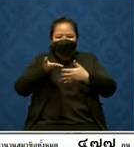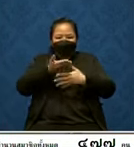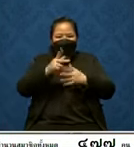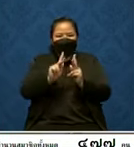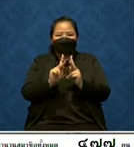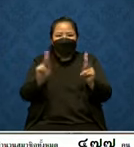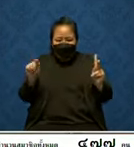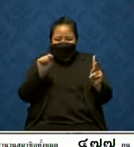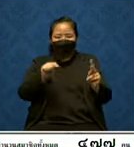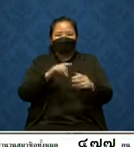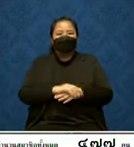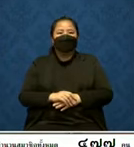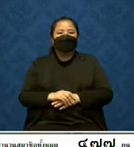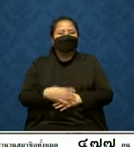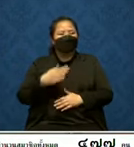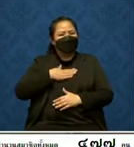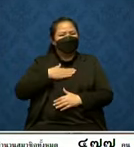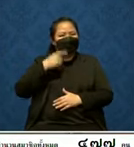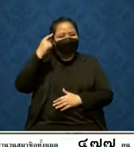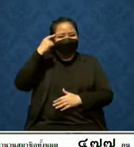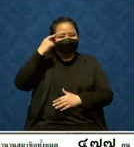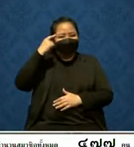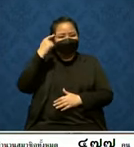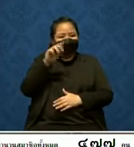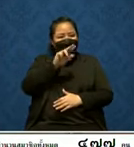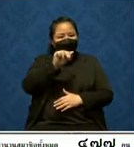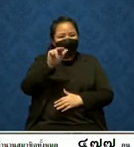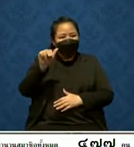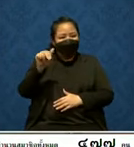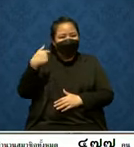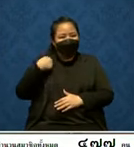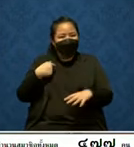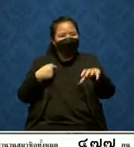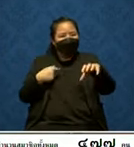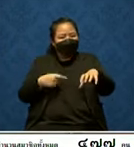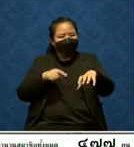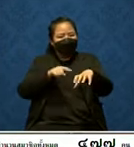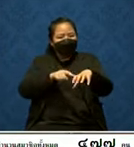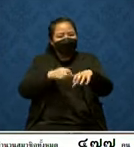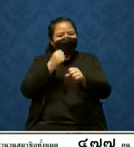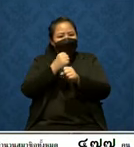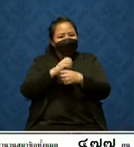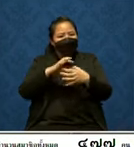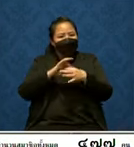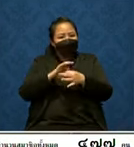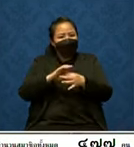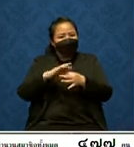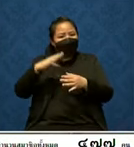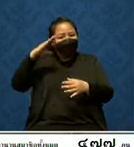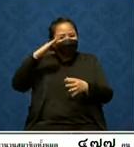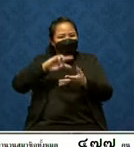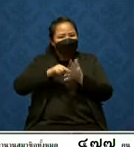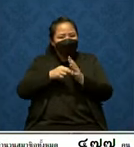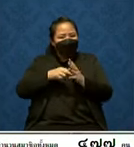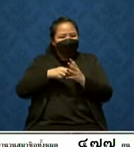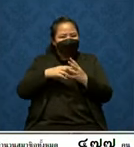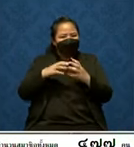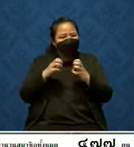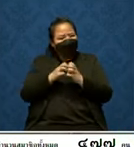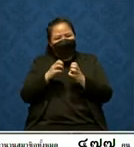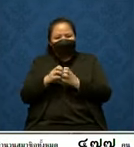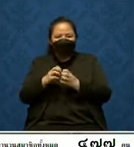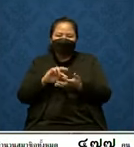การท่านประธานครับผมมีความเห็นว่าถ้ามองว่าเป็นหน่วยงานที่ทำภารกิจกองทัพเกิดความซับซ้อนทับซ้อนกันนะ